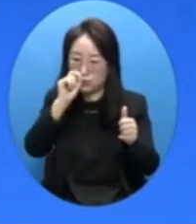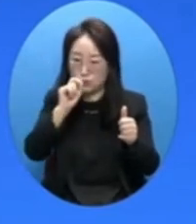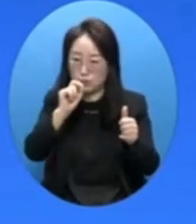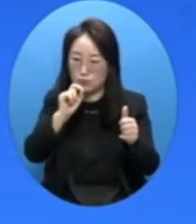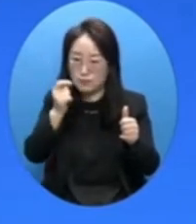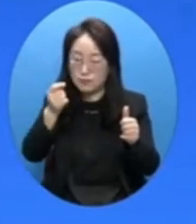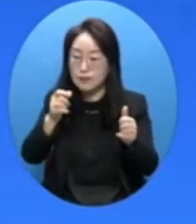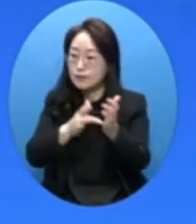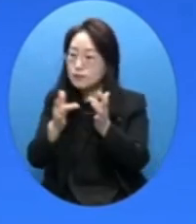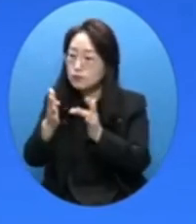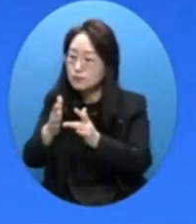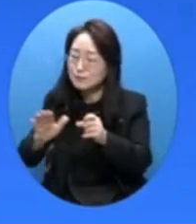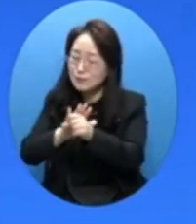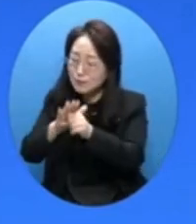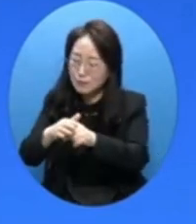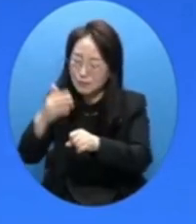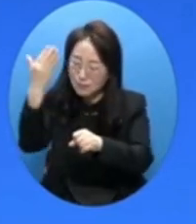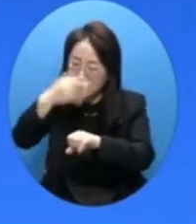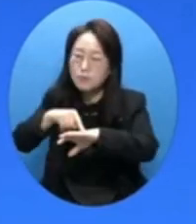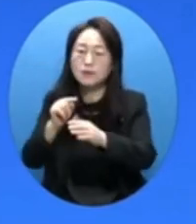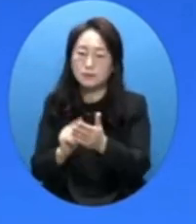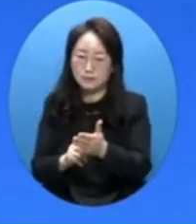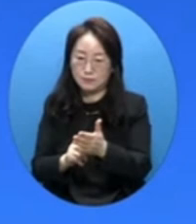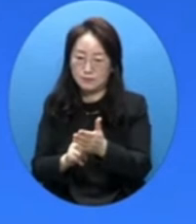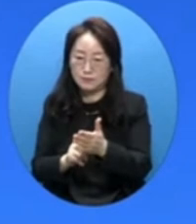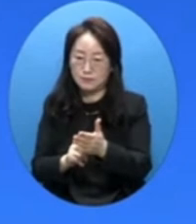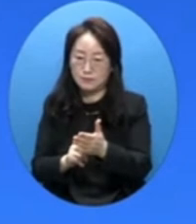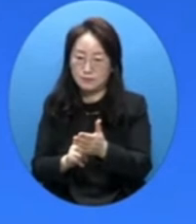예수님을 사랑하는 그 순수한 마음이